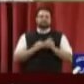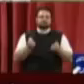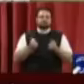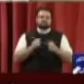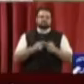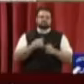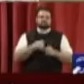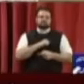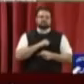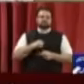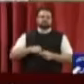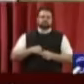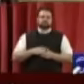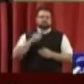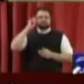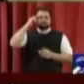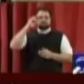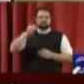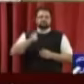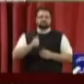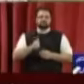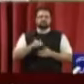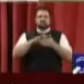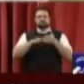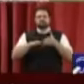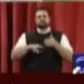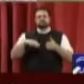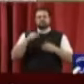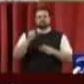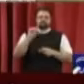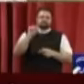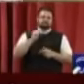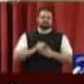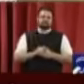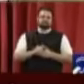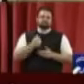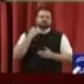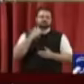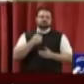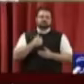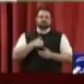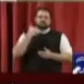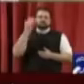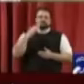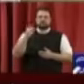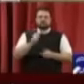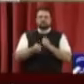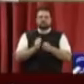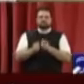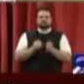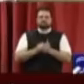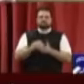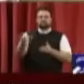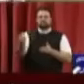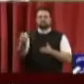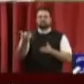mine, evident, știind că bugetul este atipica, eu când mă duc la piață trebuie să